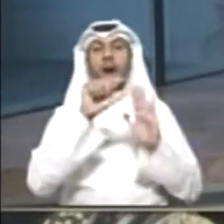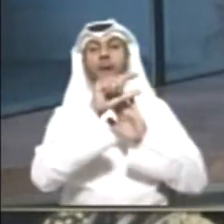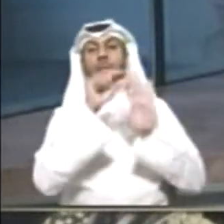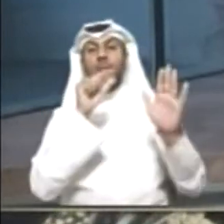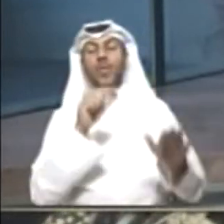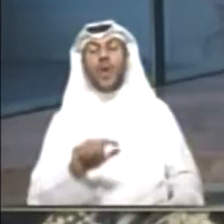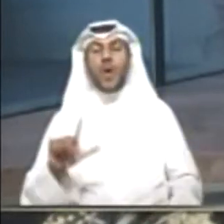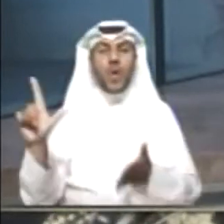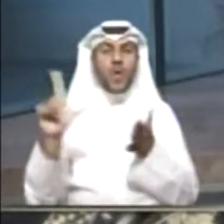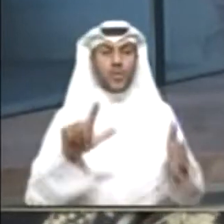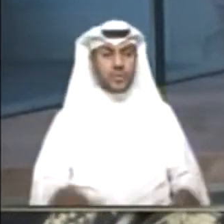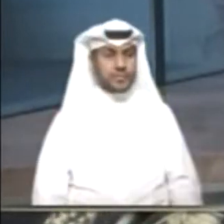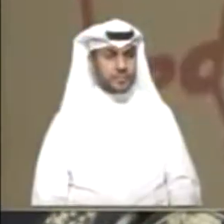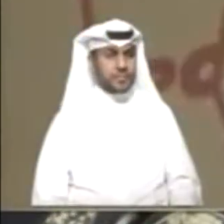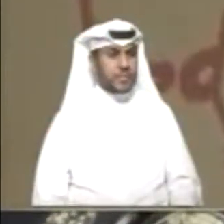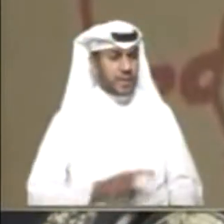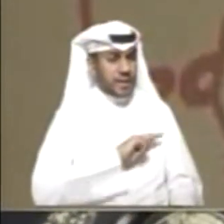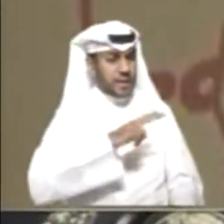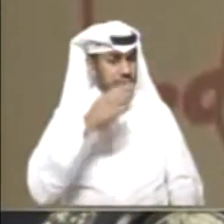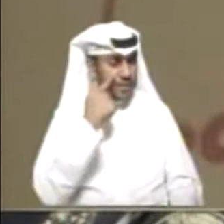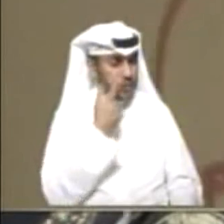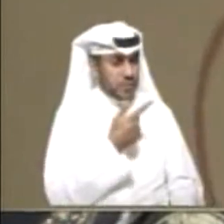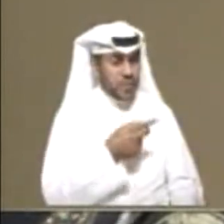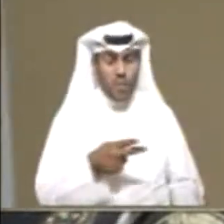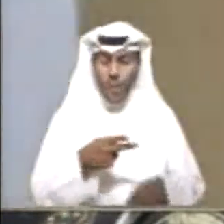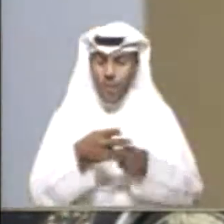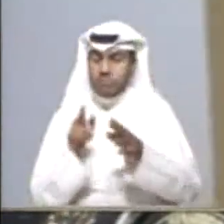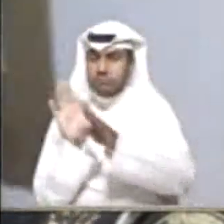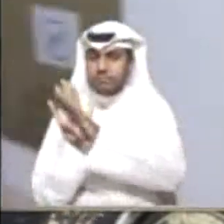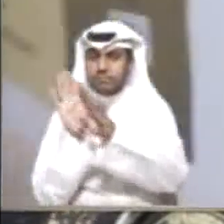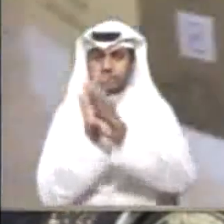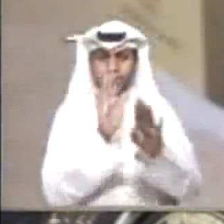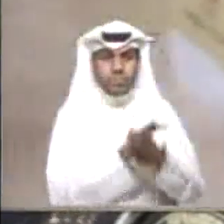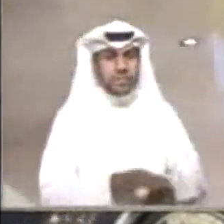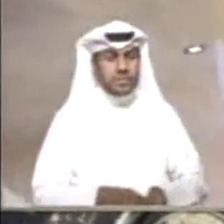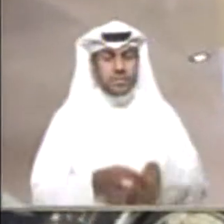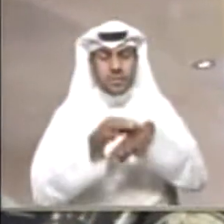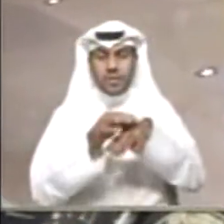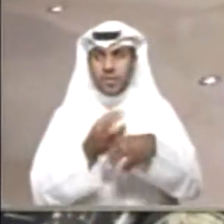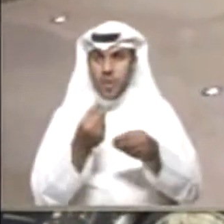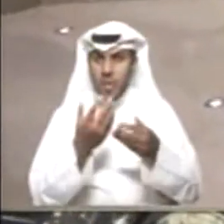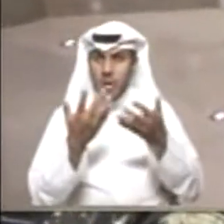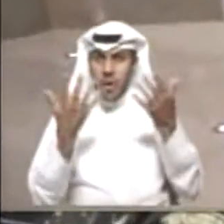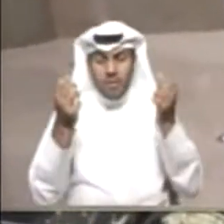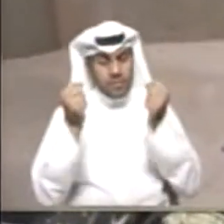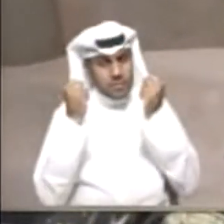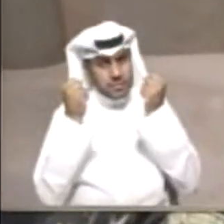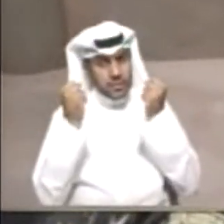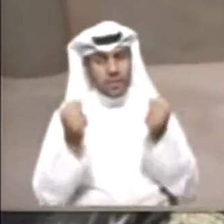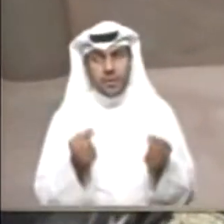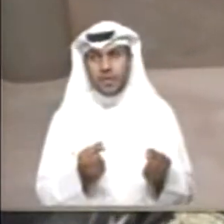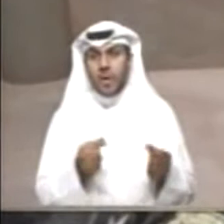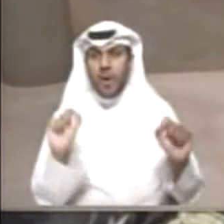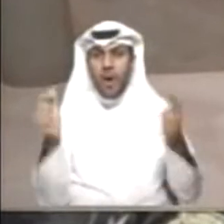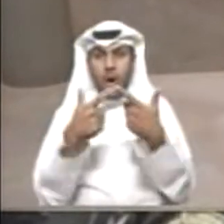شجاعة وقوة أكثر من 70 مليون إنسان تركوا ديارهم قصرا وطلبوا الحماية في دول